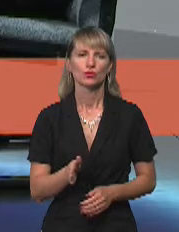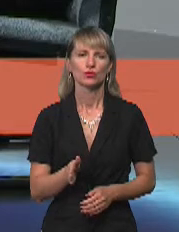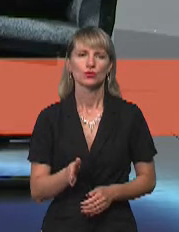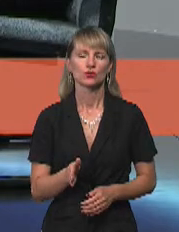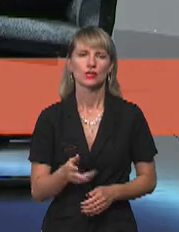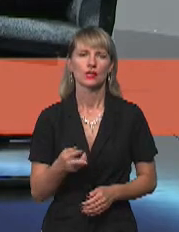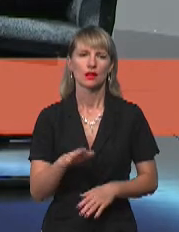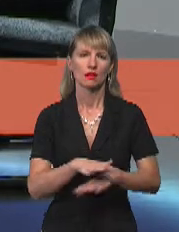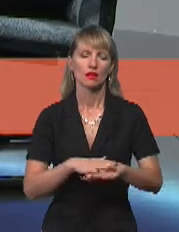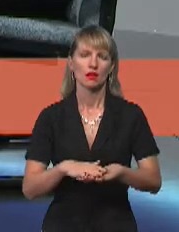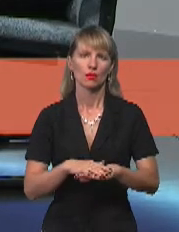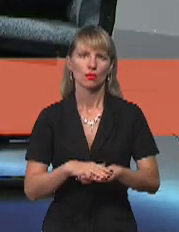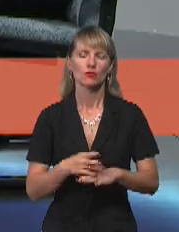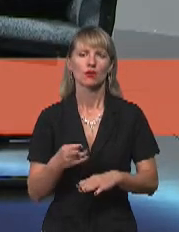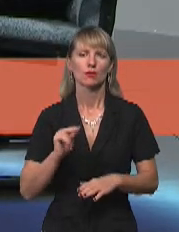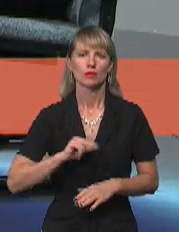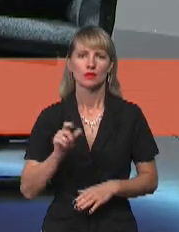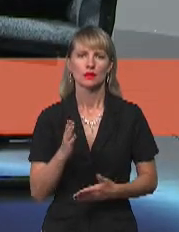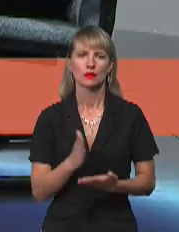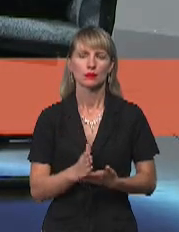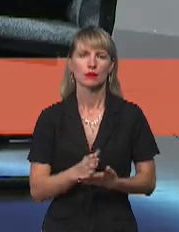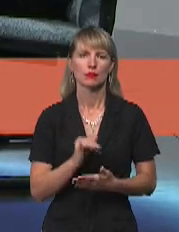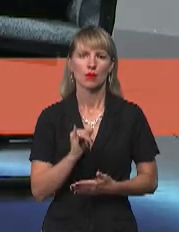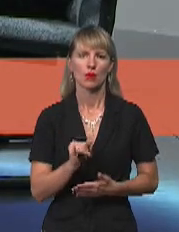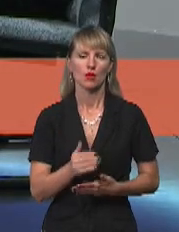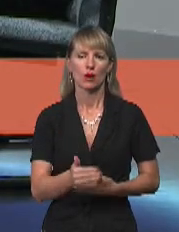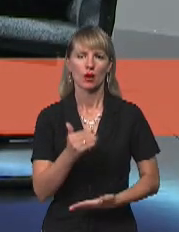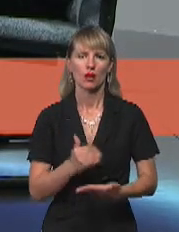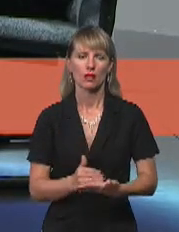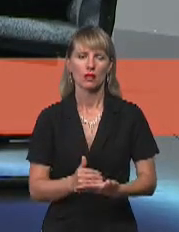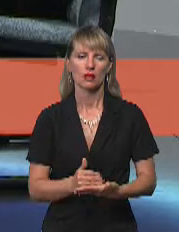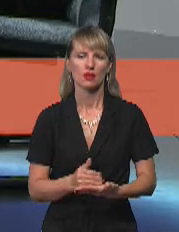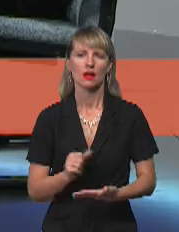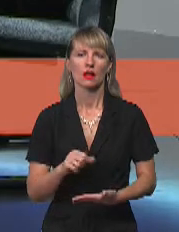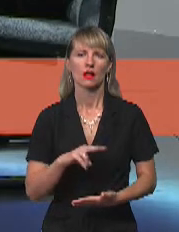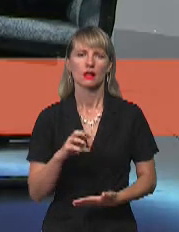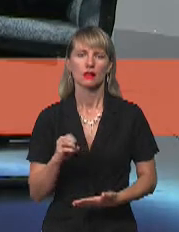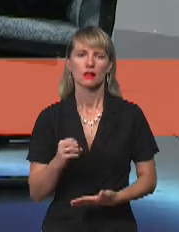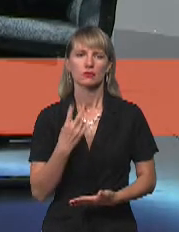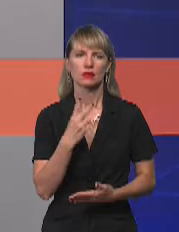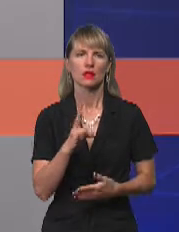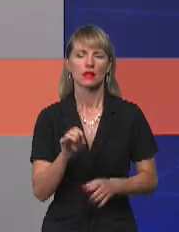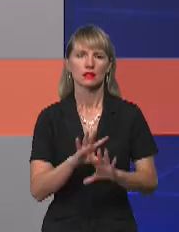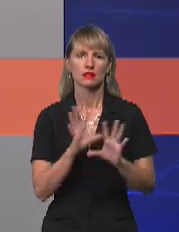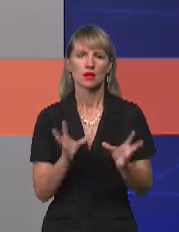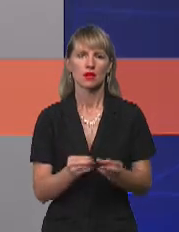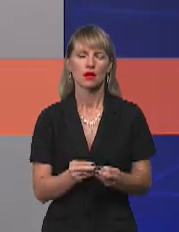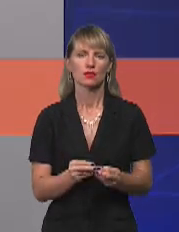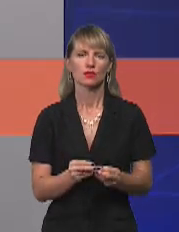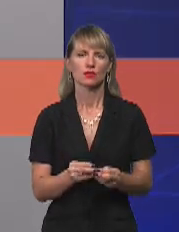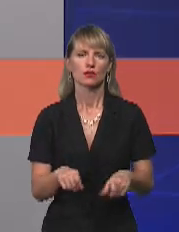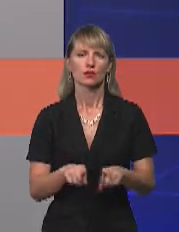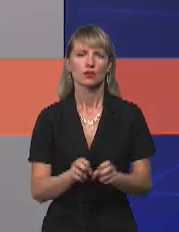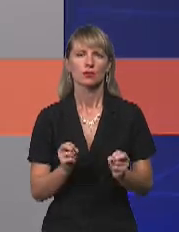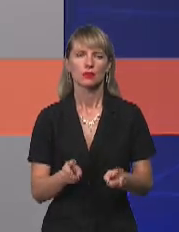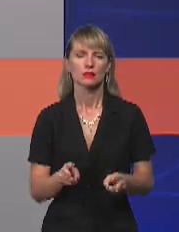як і для суспільства, як і для працівників, буде мати негативний характер. Але з огляду на загальну статистику там,